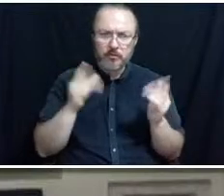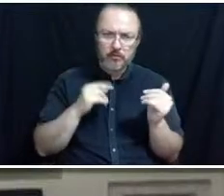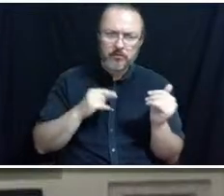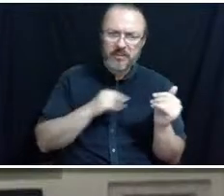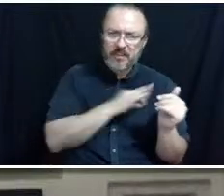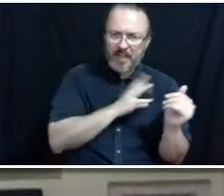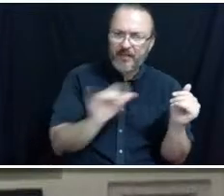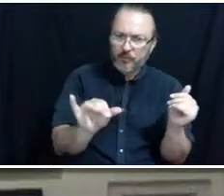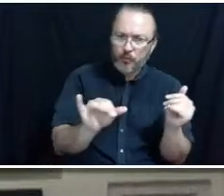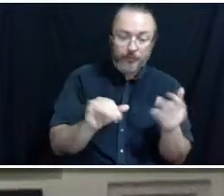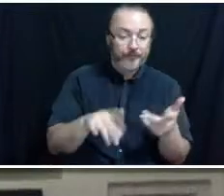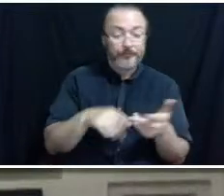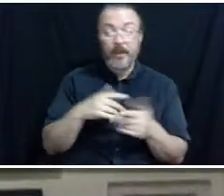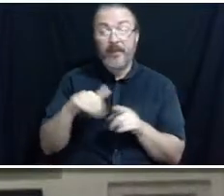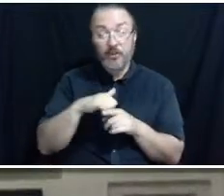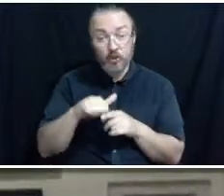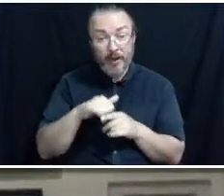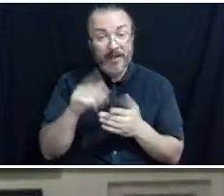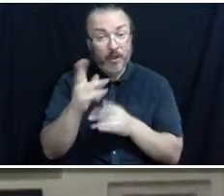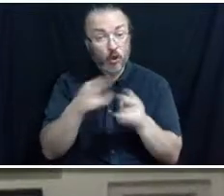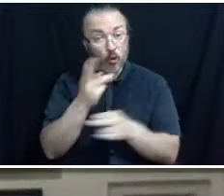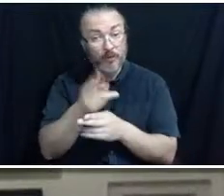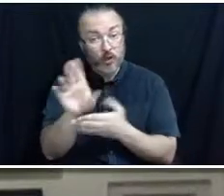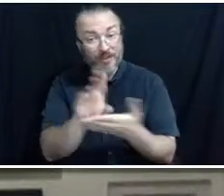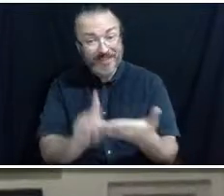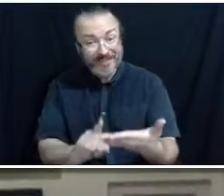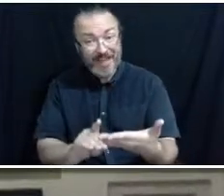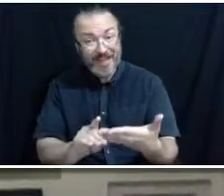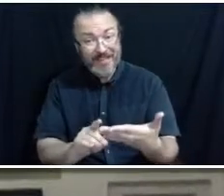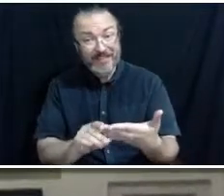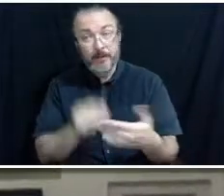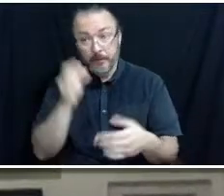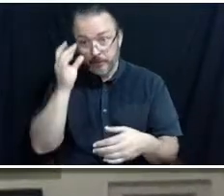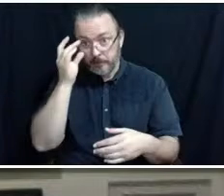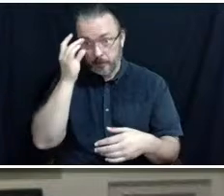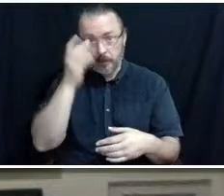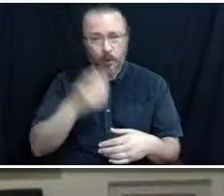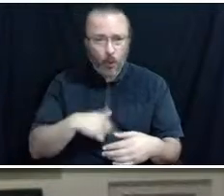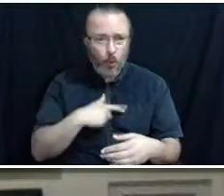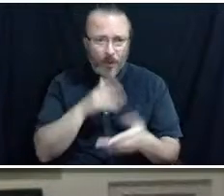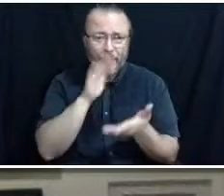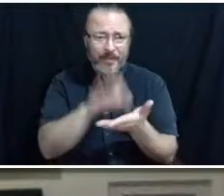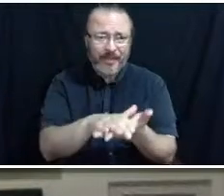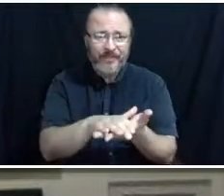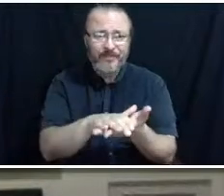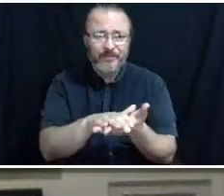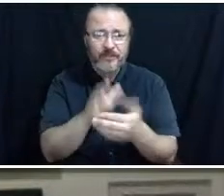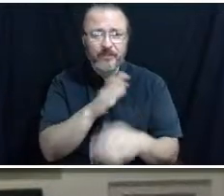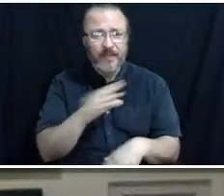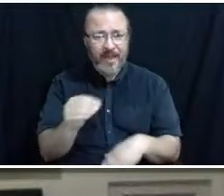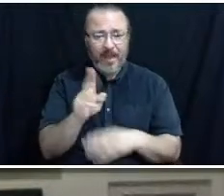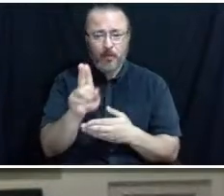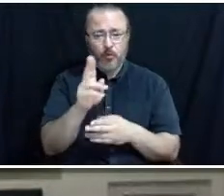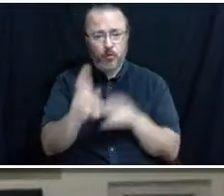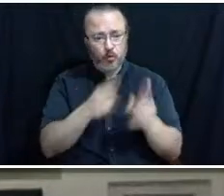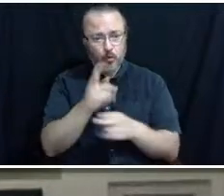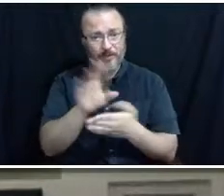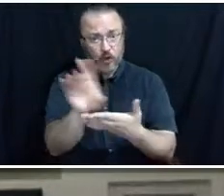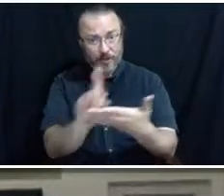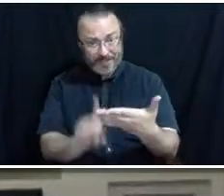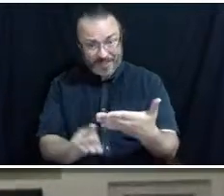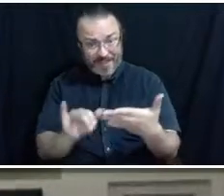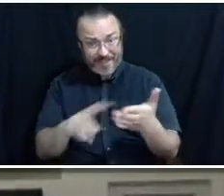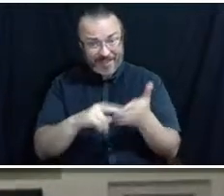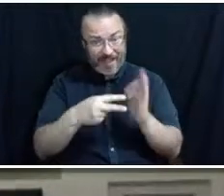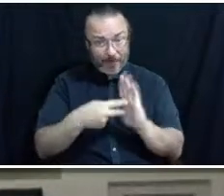nous formons le personnel avec la conception universelle. Nous y croyons fermement. La conception universelle, Ça